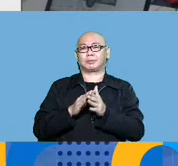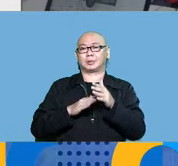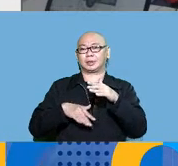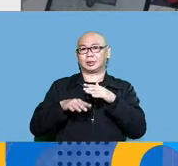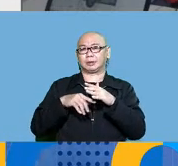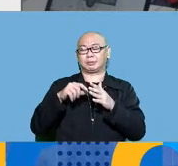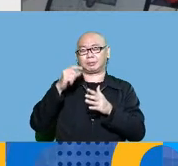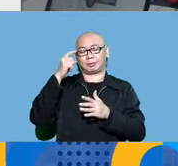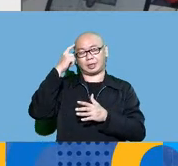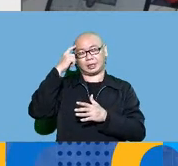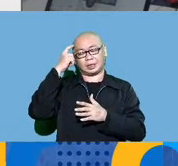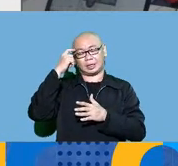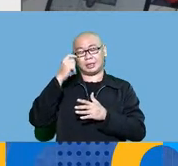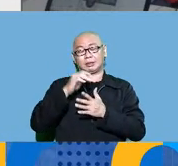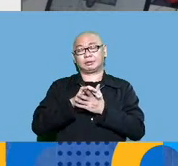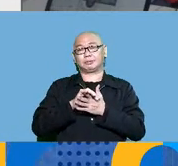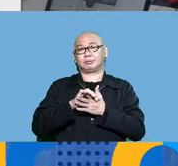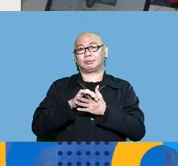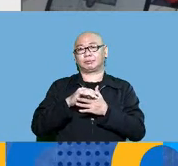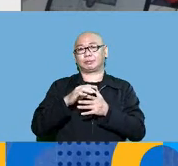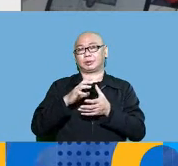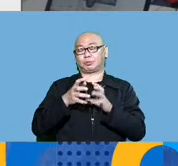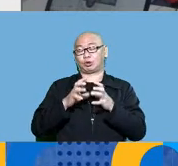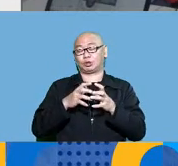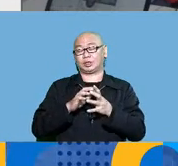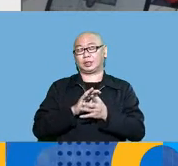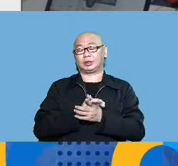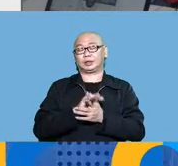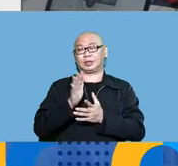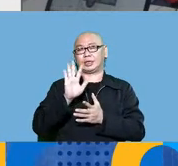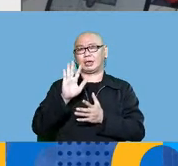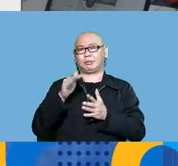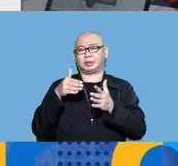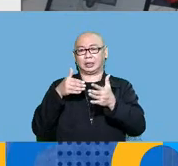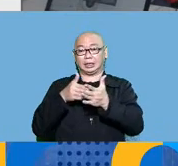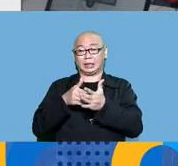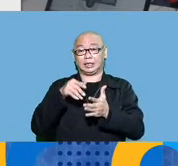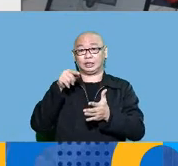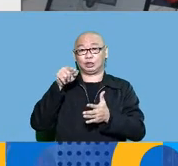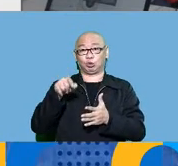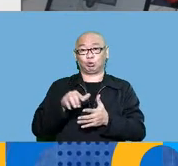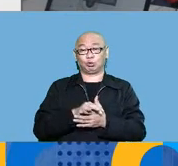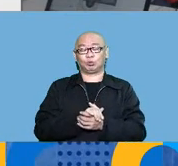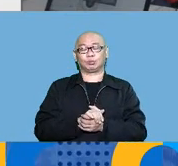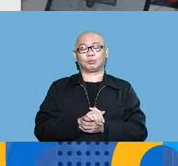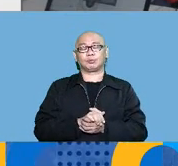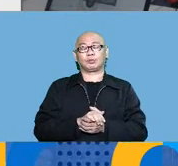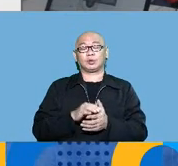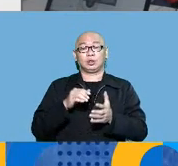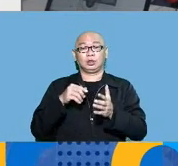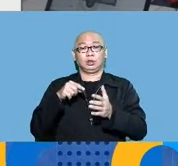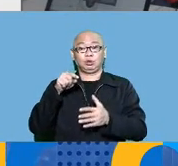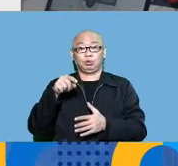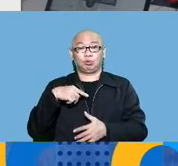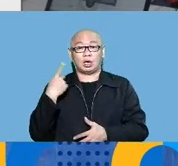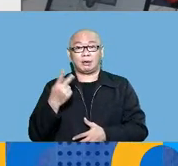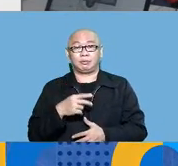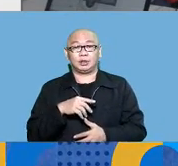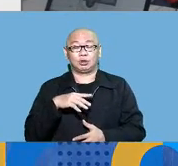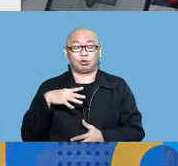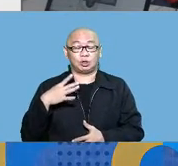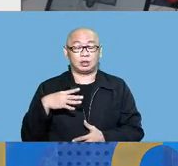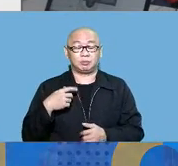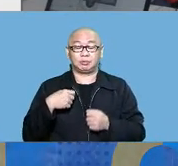tentang tahap presentasi project, tidak berhenti di situ. Di situ kami para dosen